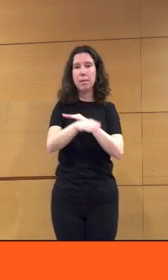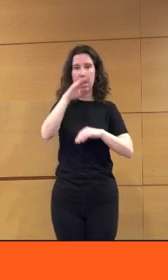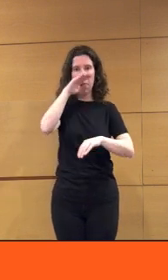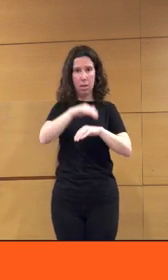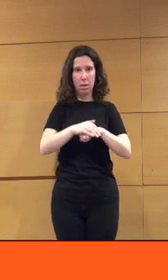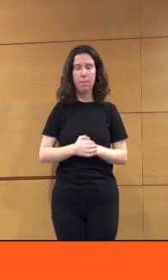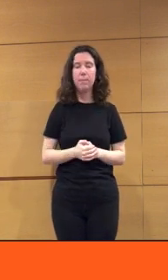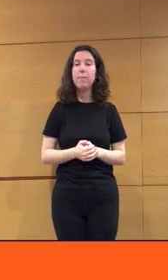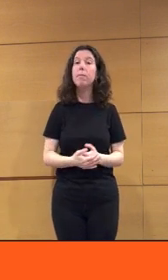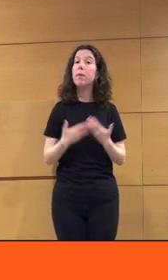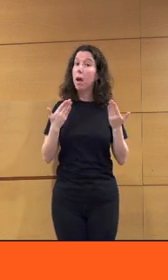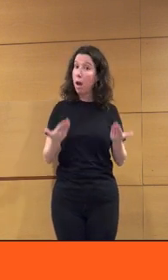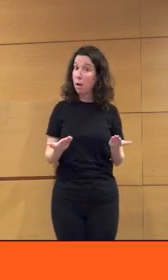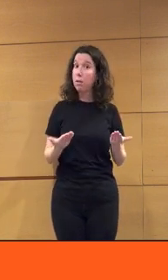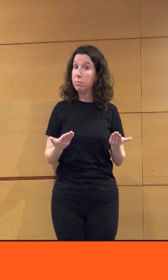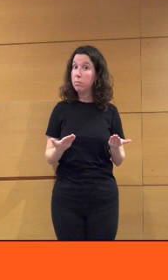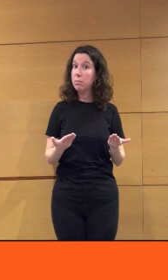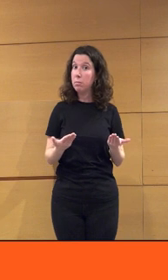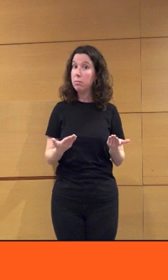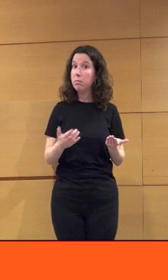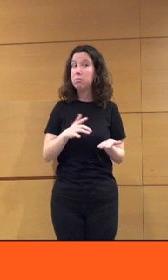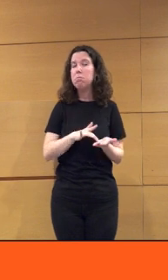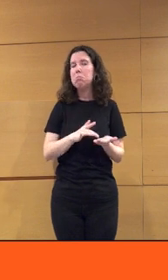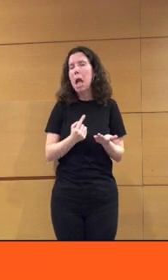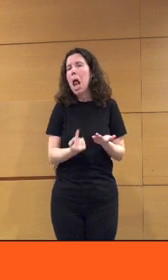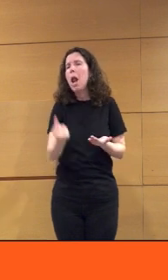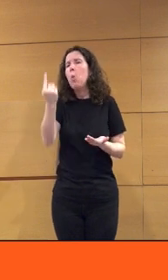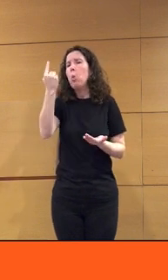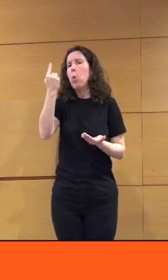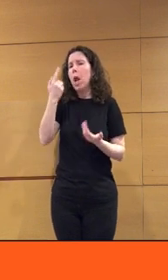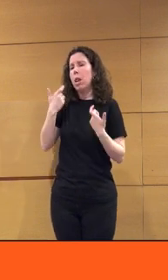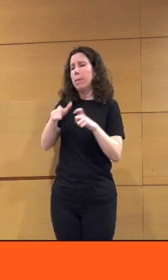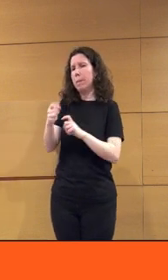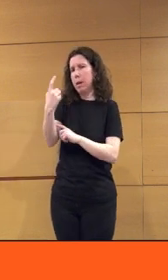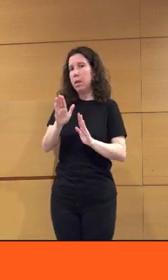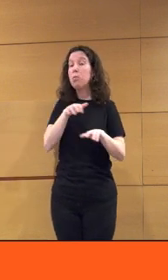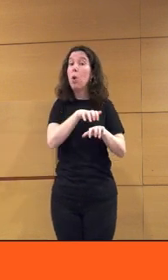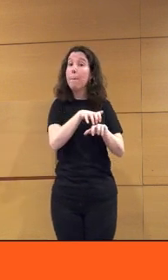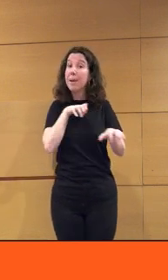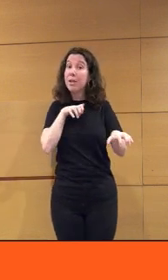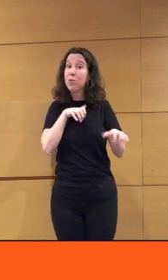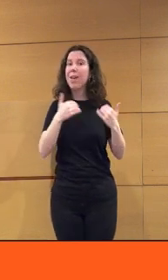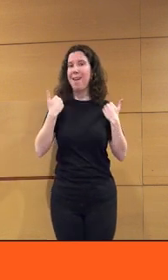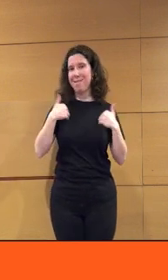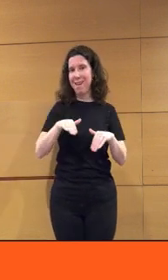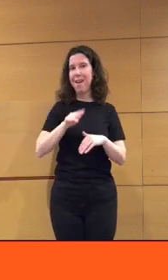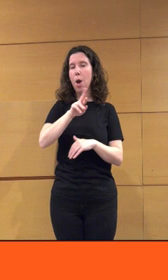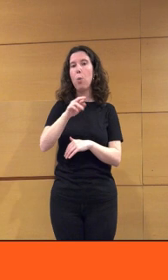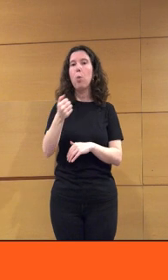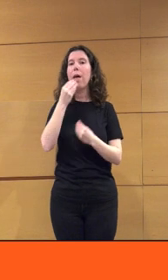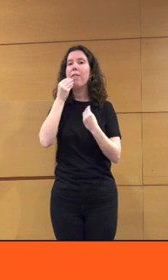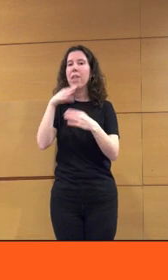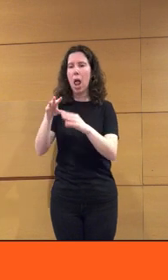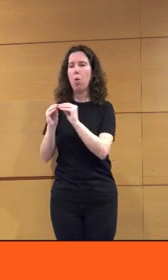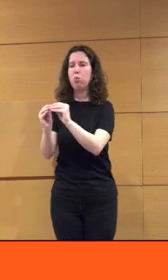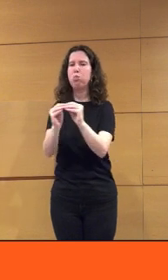Ara, en aquests moments, quasi bé falta algun departament, però la gran majoria ja han constituït les URAs delegades i